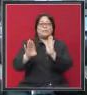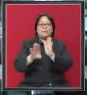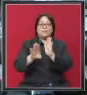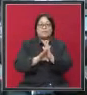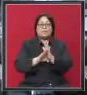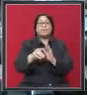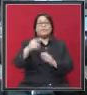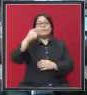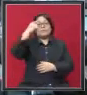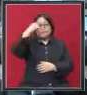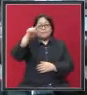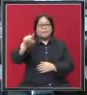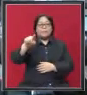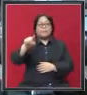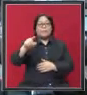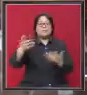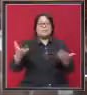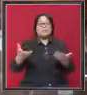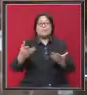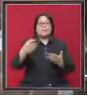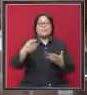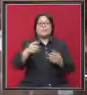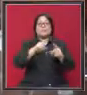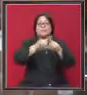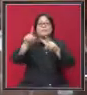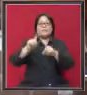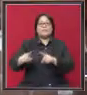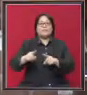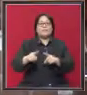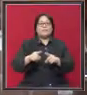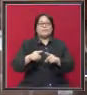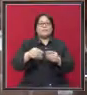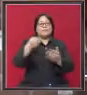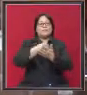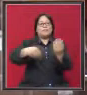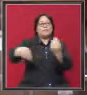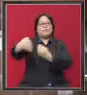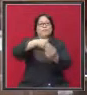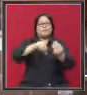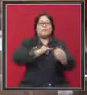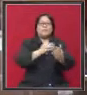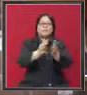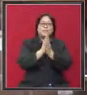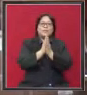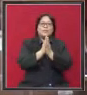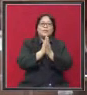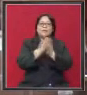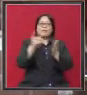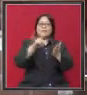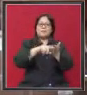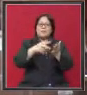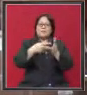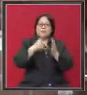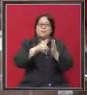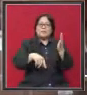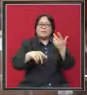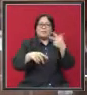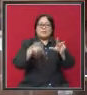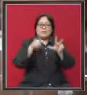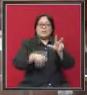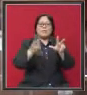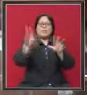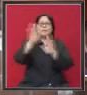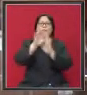bilion diuntukkan bagi pelbagai suntikan modal. Saya ingin penjelasan apa maksud itu.